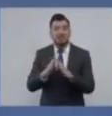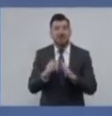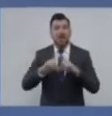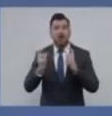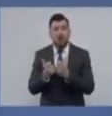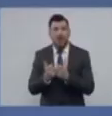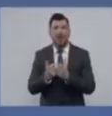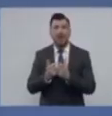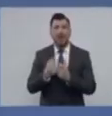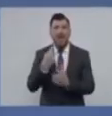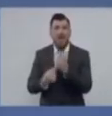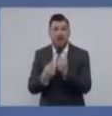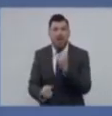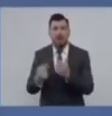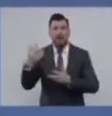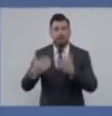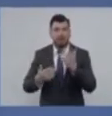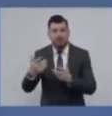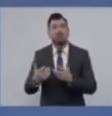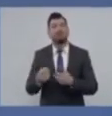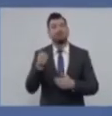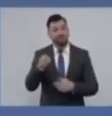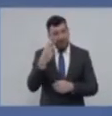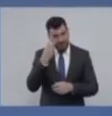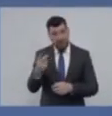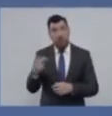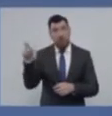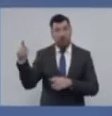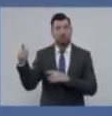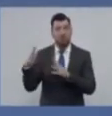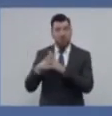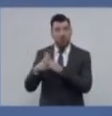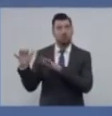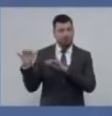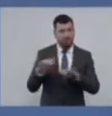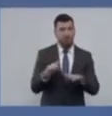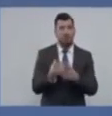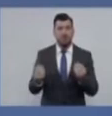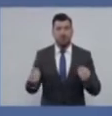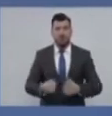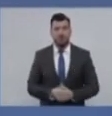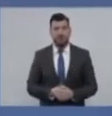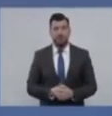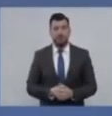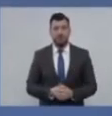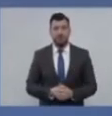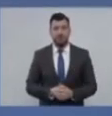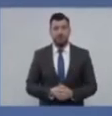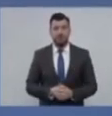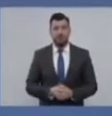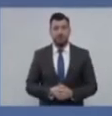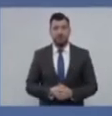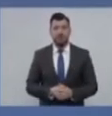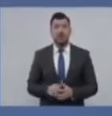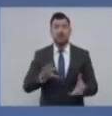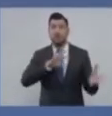ασθενέστερων εισοδηματικά στρωμάτων η νέα διεθνής κρίση αυτή ν αυτή την φορά από την πλευρά